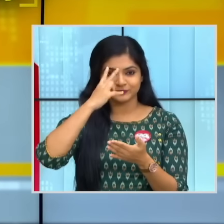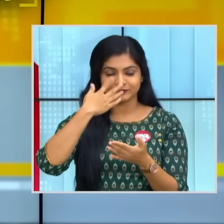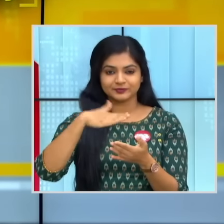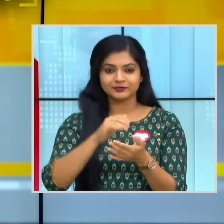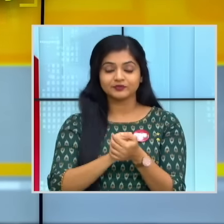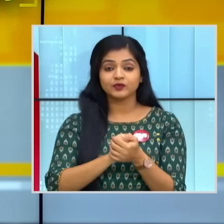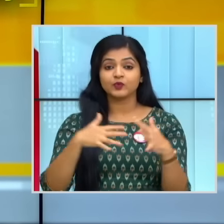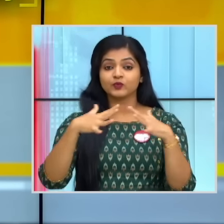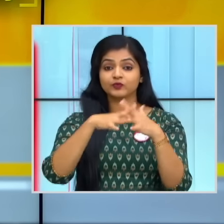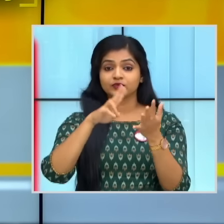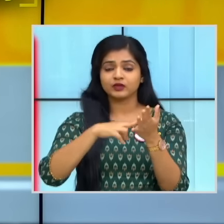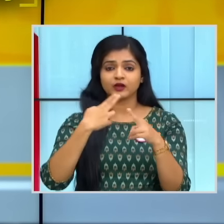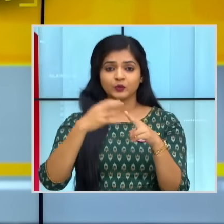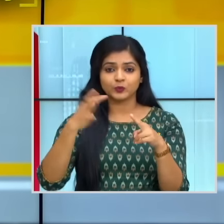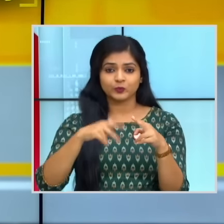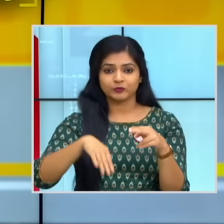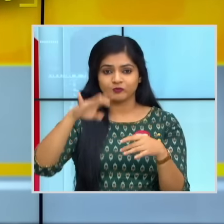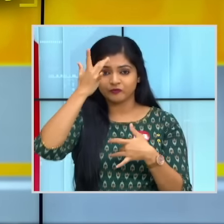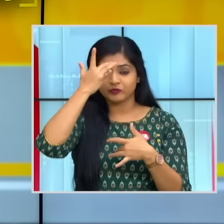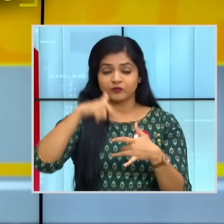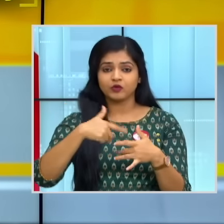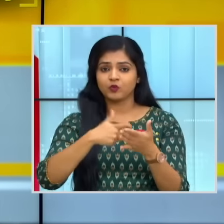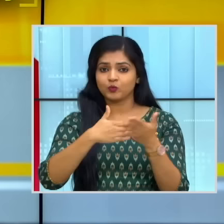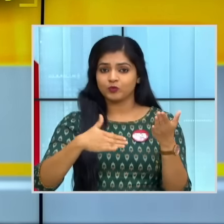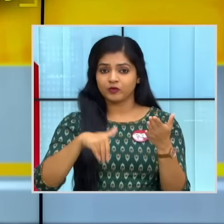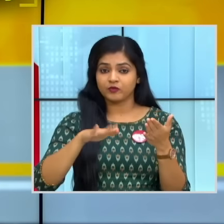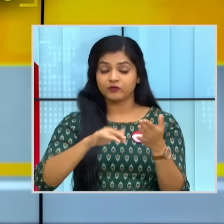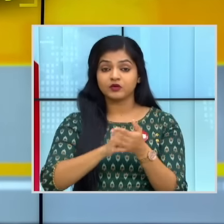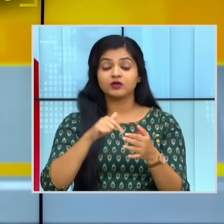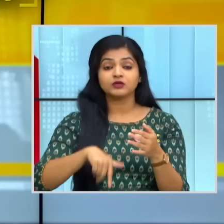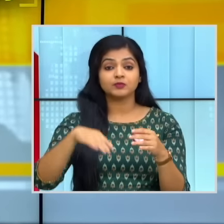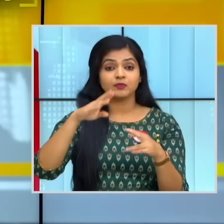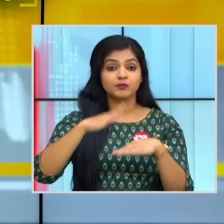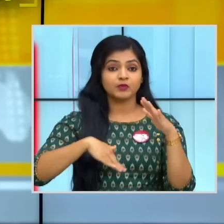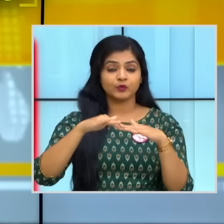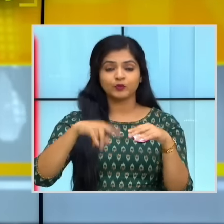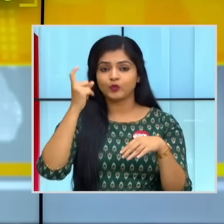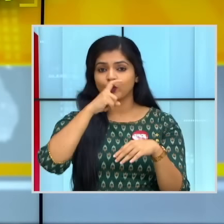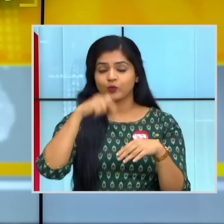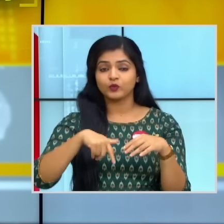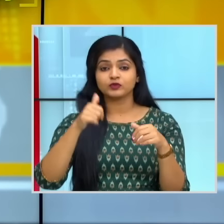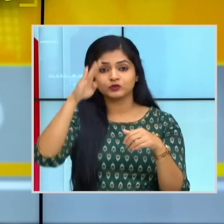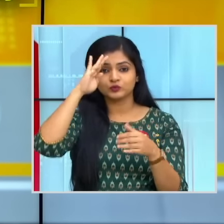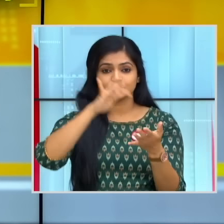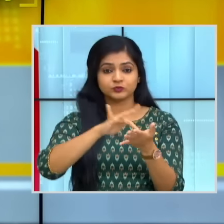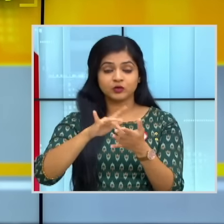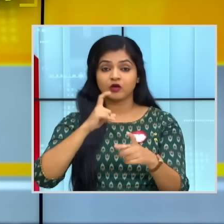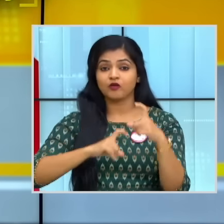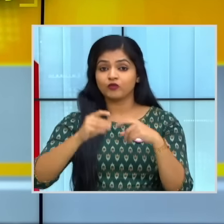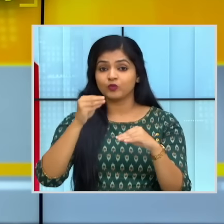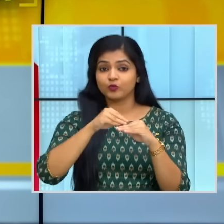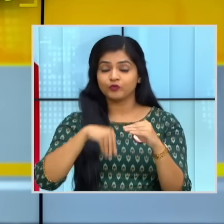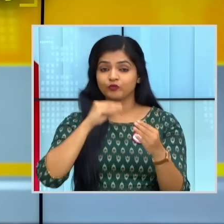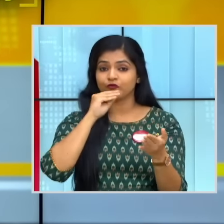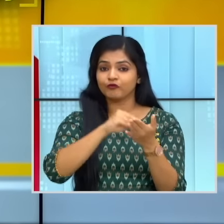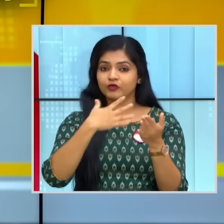വാർത്തകളിലേക്ക്. വെസ്റ്റ് നൈൽ പനി റിപ്പോർട്ട് ചെയ്ത സാഹചര്യത്തിൽ മലപ്പുറം, കോഴിക്കോട്, തൃശൂർ ജില്ലകളിൽ ജാഗ്രതാ നിർദ്ദേശം നൽകിയതായി